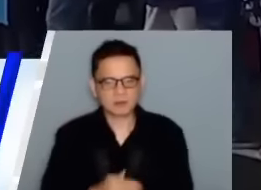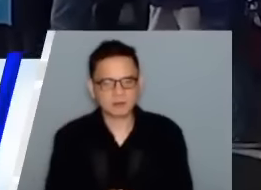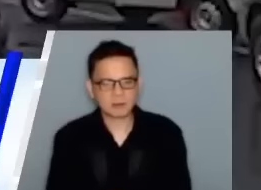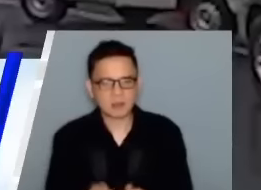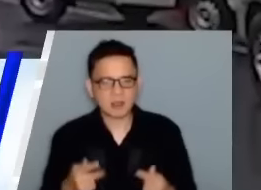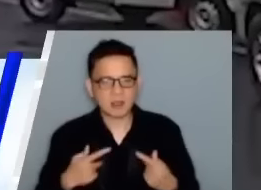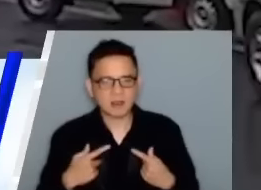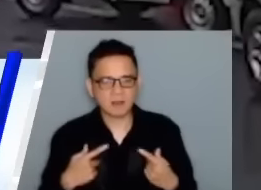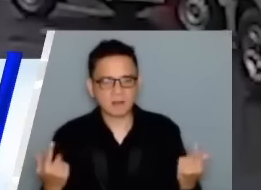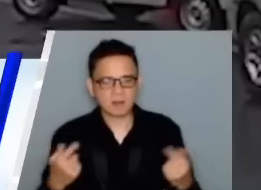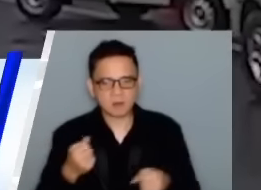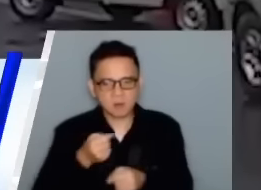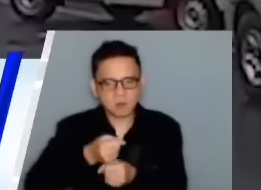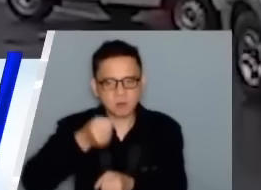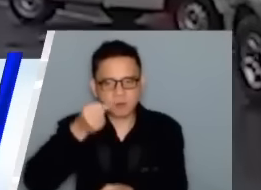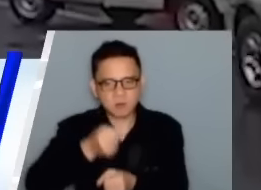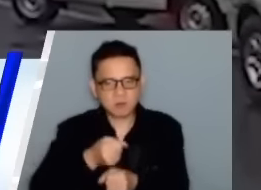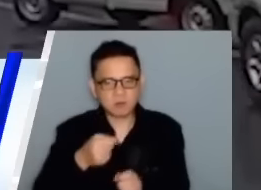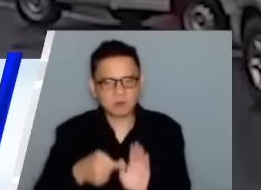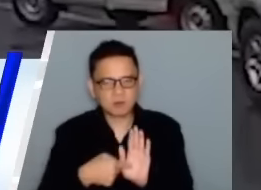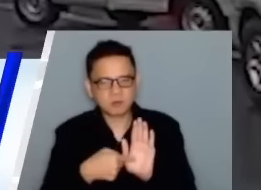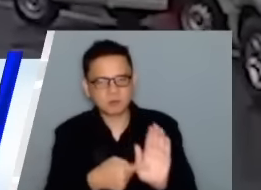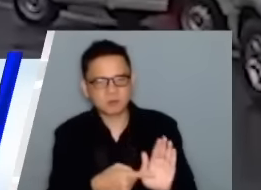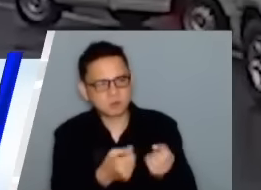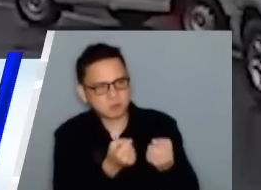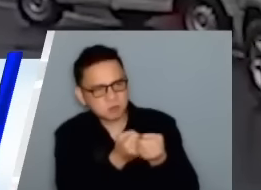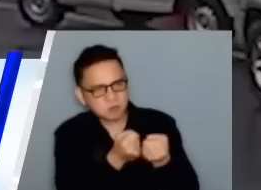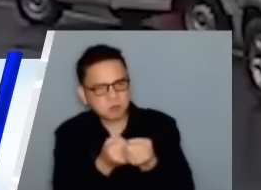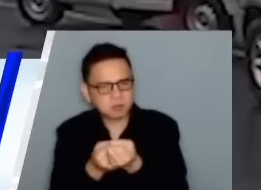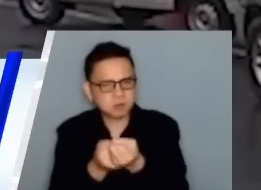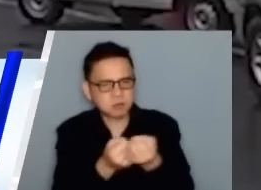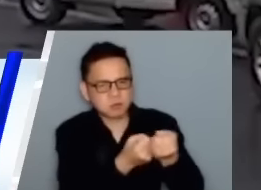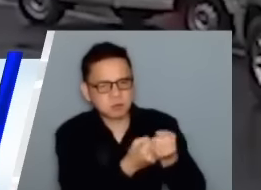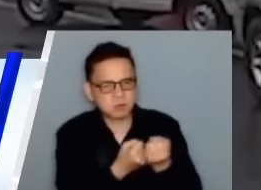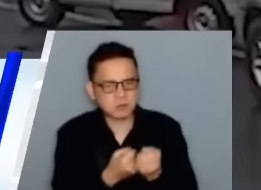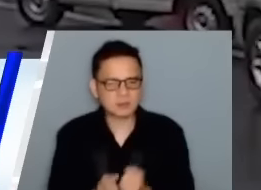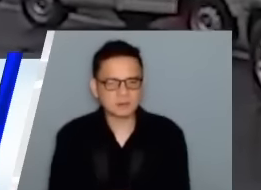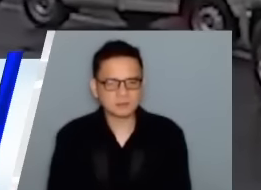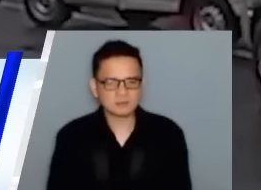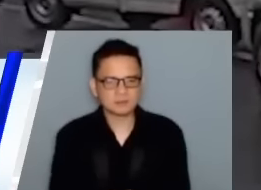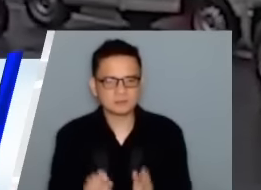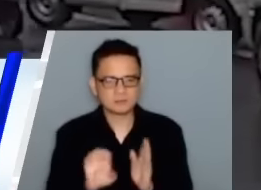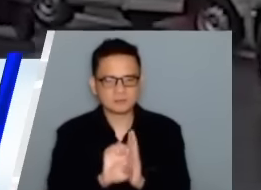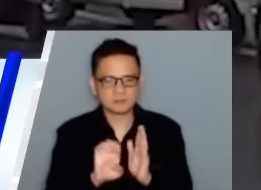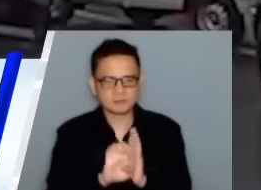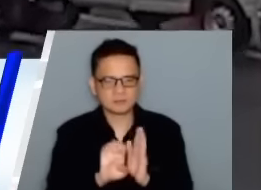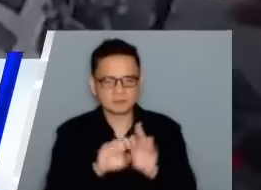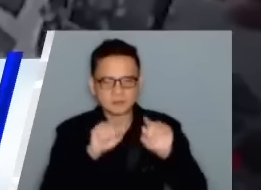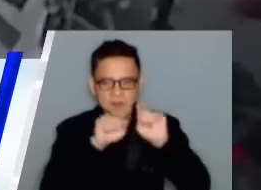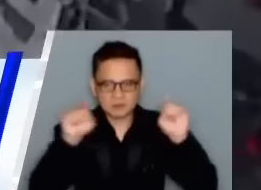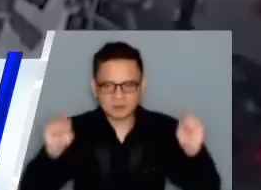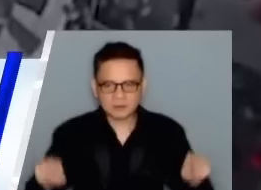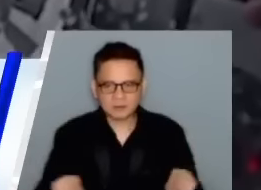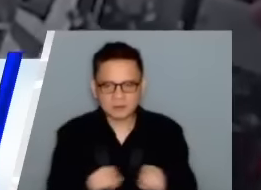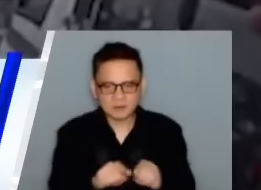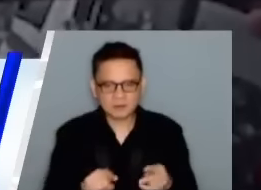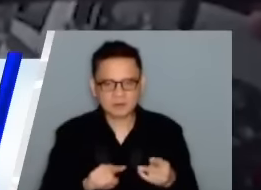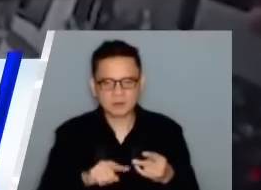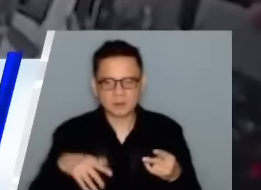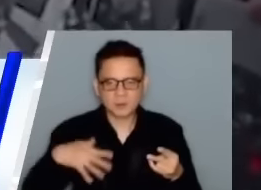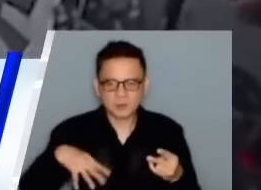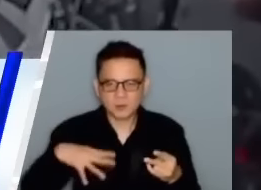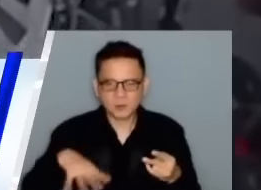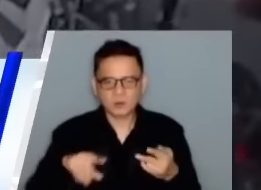magpapakita ng kanilang suporta sa mga kakandidato kagaya ng tarpuline damit at iba pa tulad ng mga